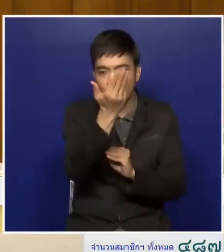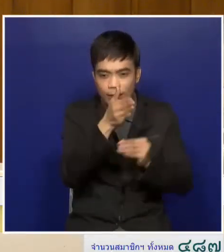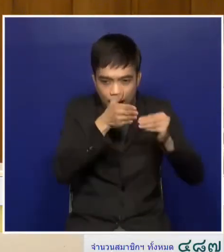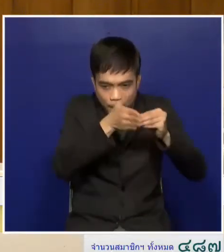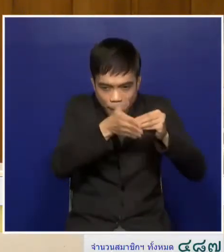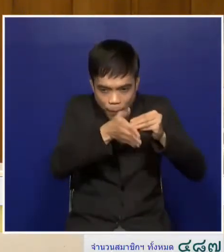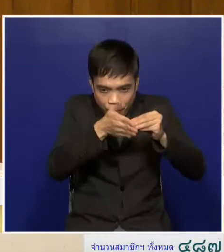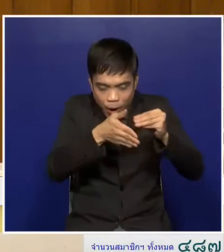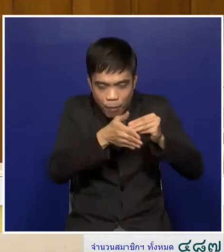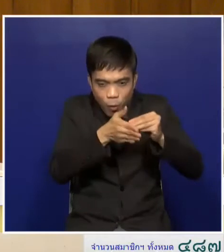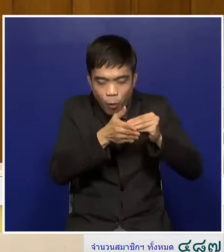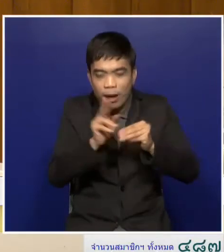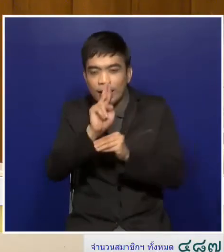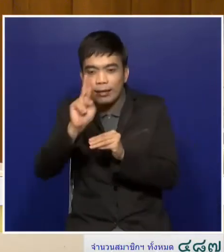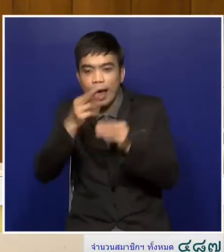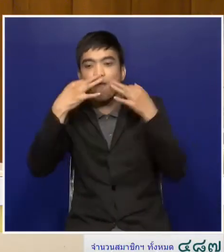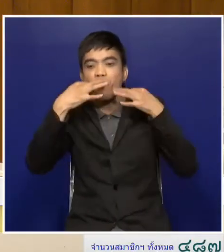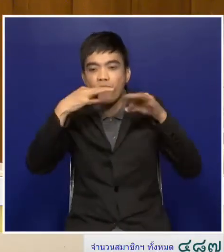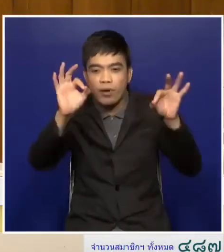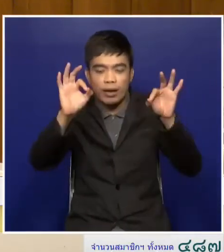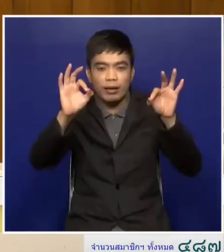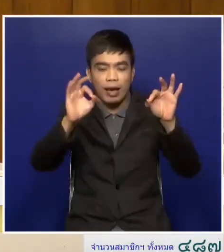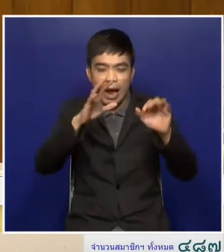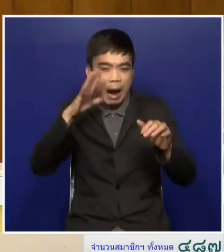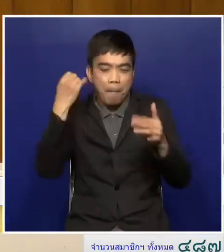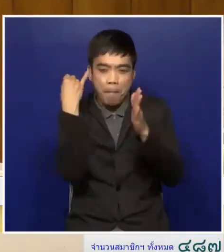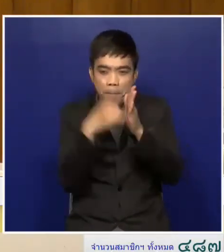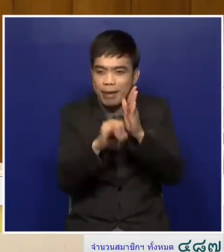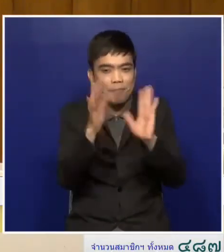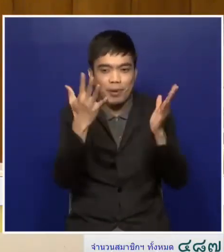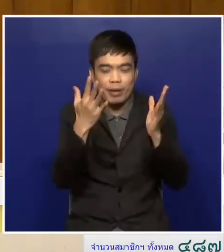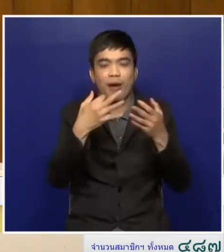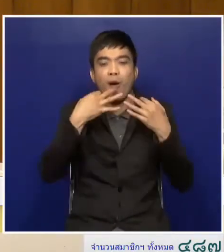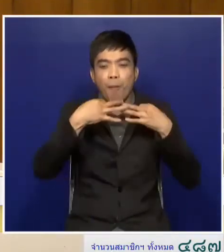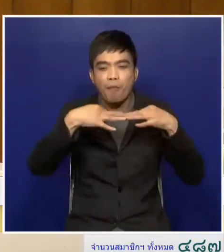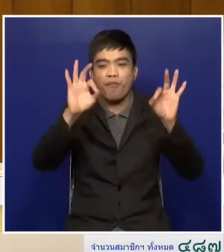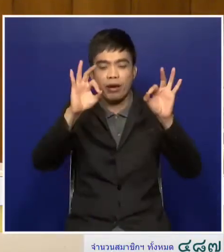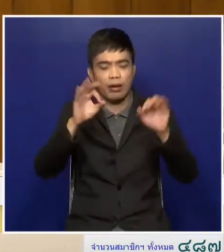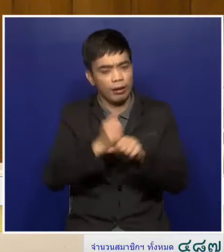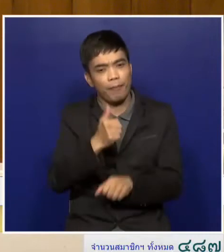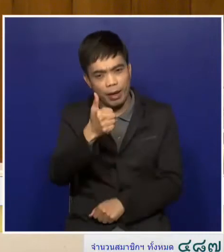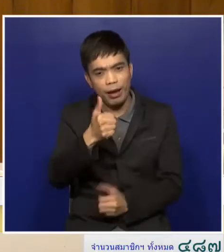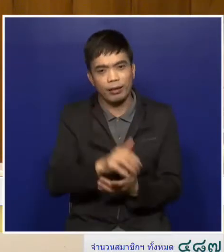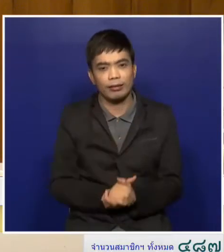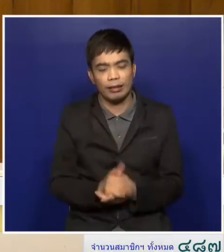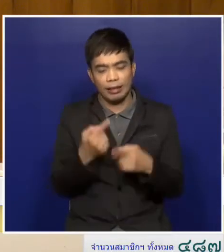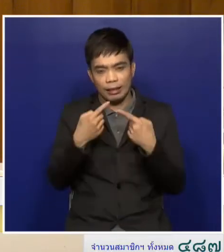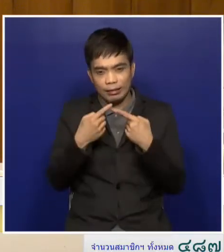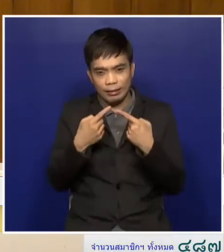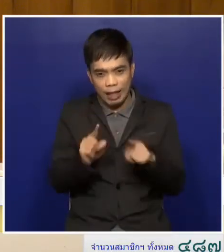เมอบอกกันชาเสรี ก็ต้ต่อด้ครับ ทางการแพทย์ายังติดอยู่ในอนุสัญญานี้ครั